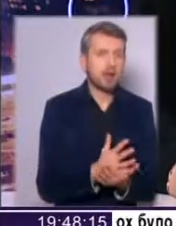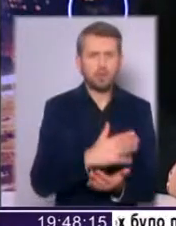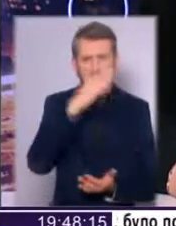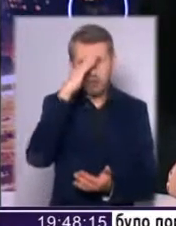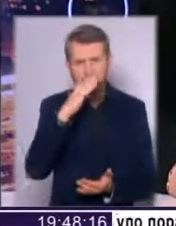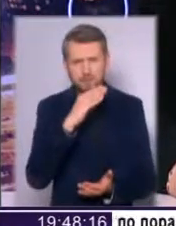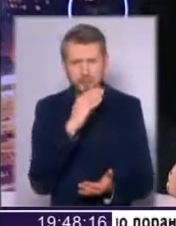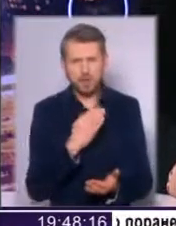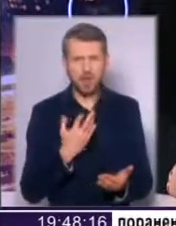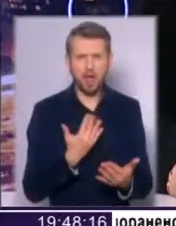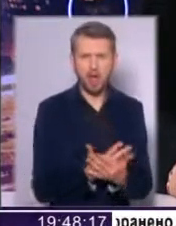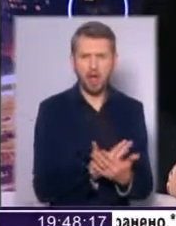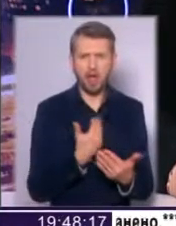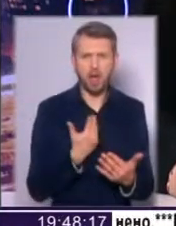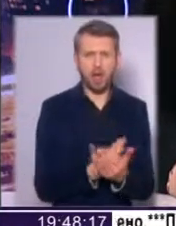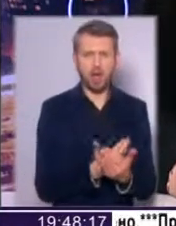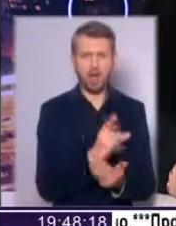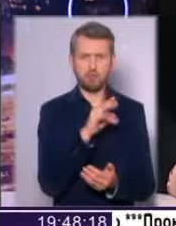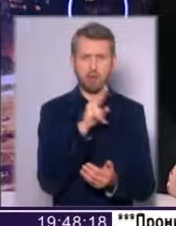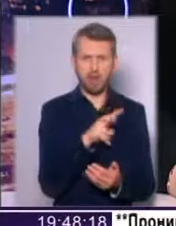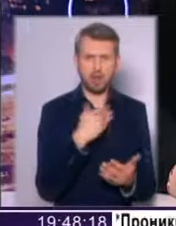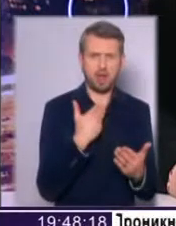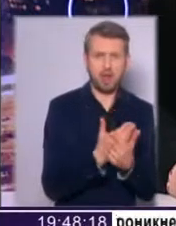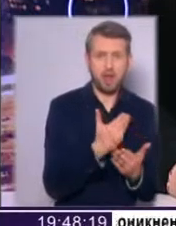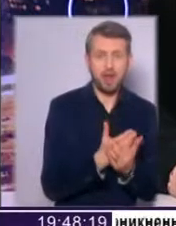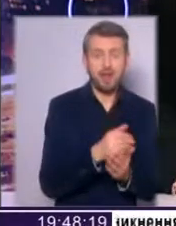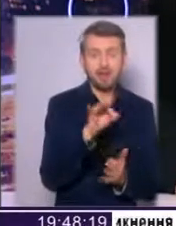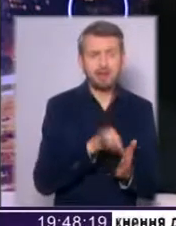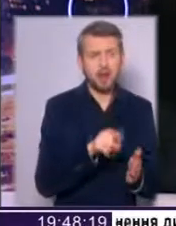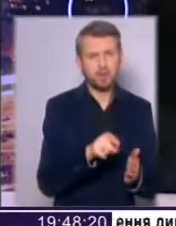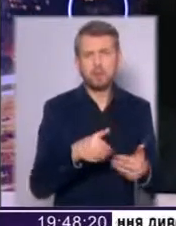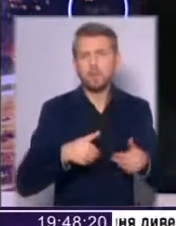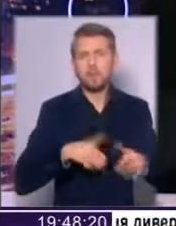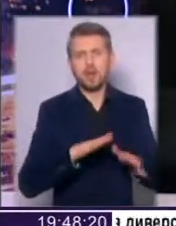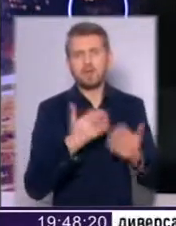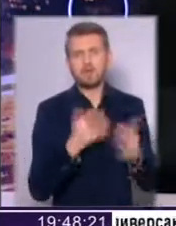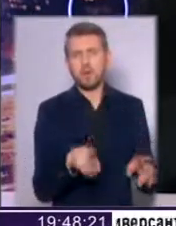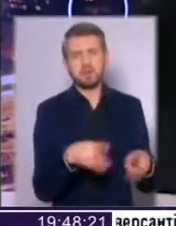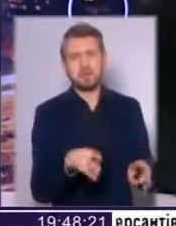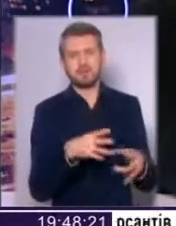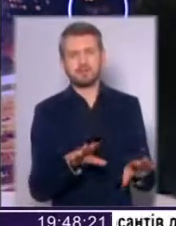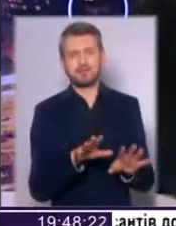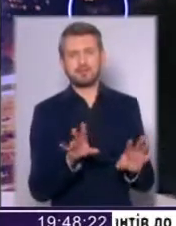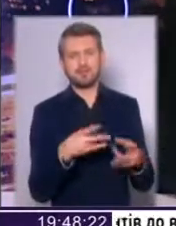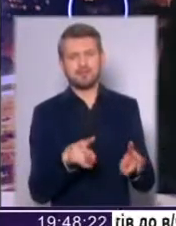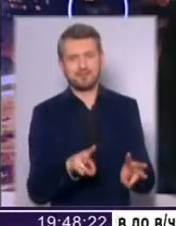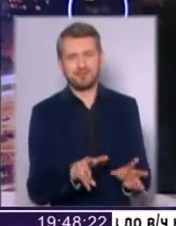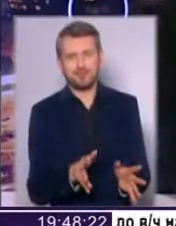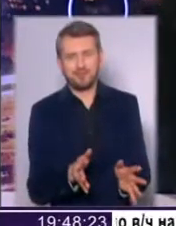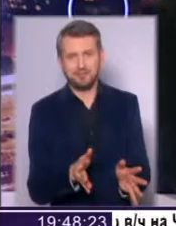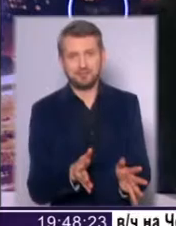ставлять так звані малі фракції, якась з них від них відмовиться. Угу. Тому що, знаєте,